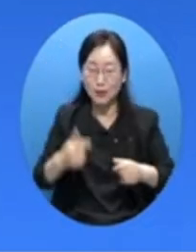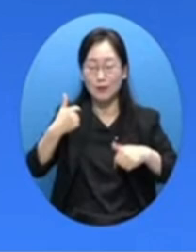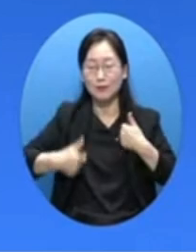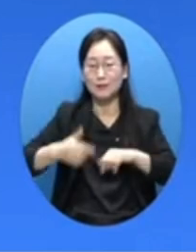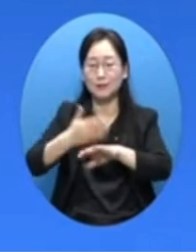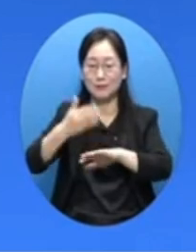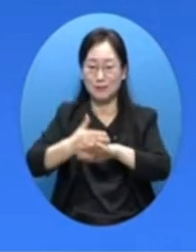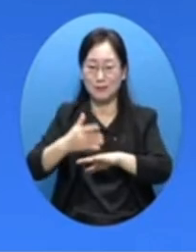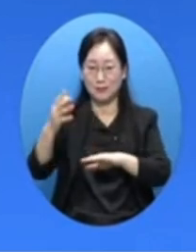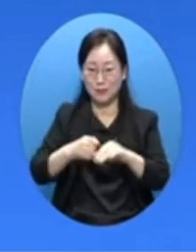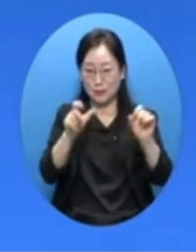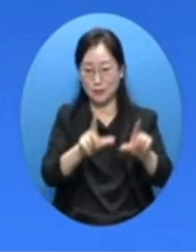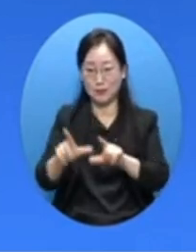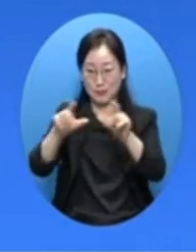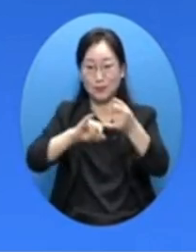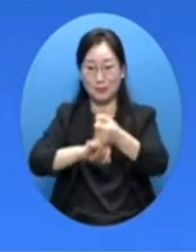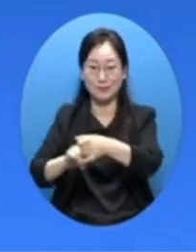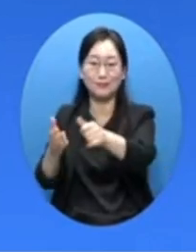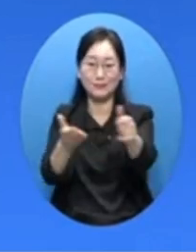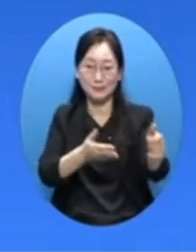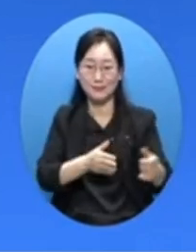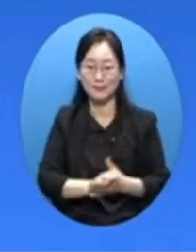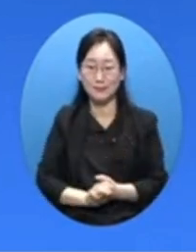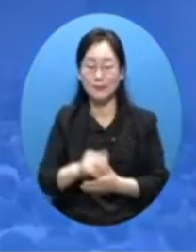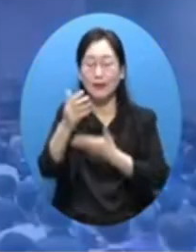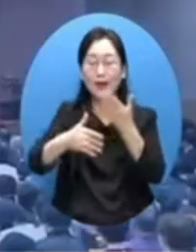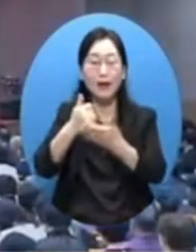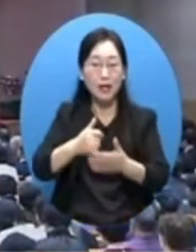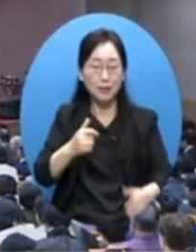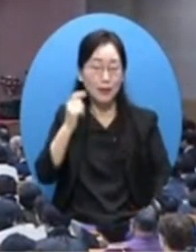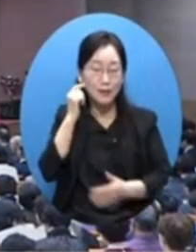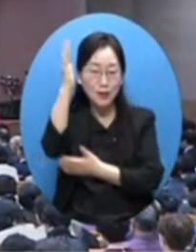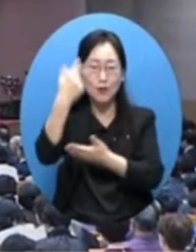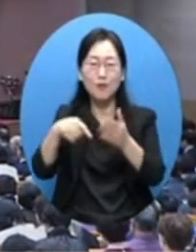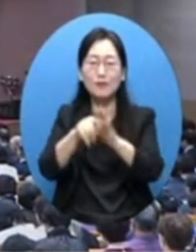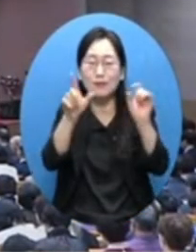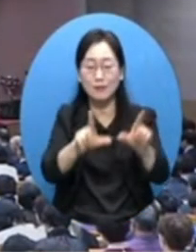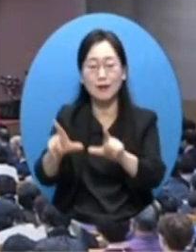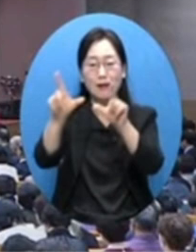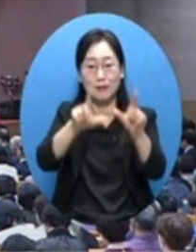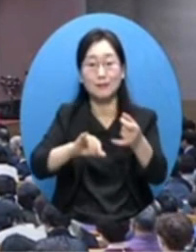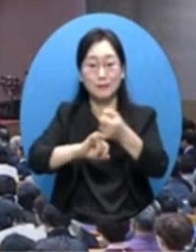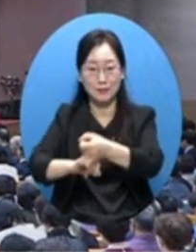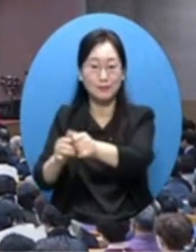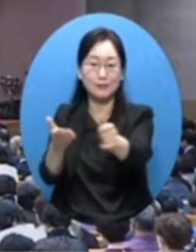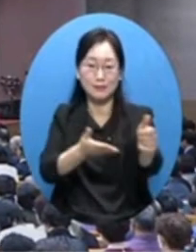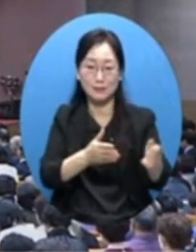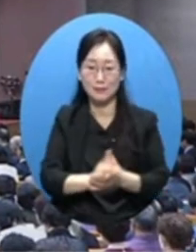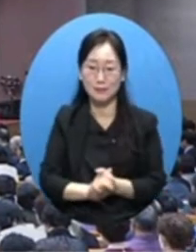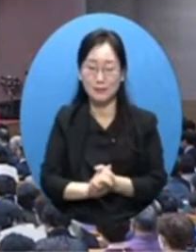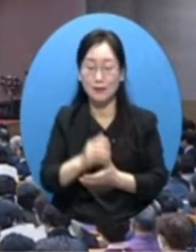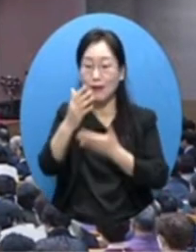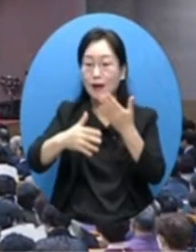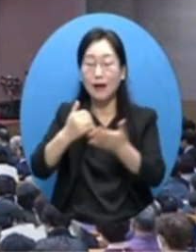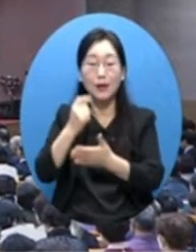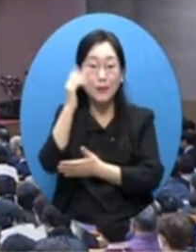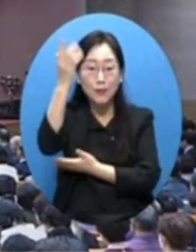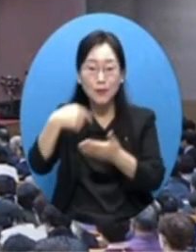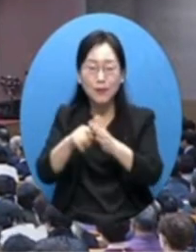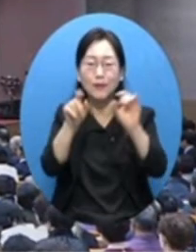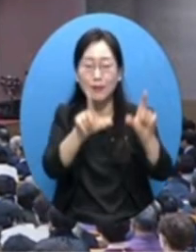감사의 삶을 살아가는 우리 모두가 되어야 하는 것입니다. 하나님의 영광을 위하여 살아가는 삶을 살아야 되는 것입니다. 하나님의 영광을 위하여